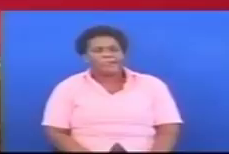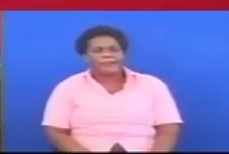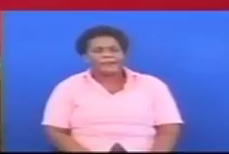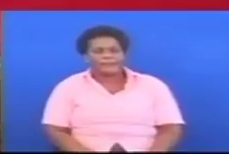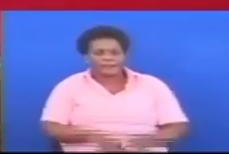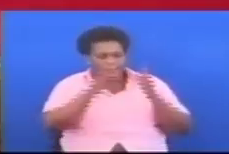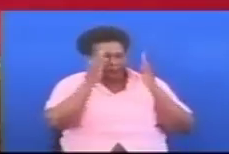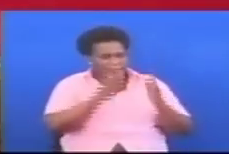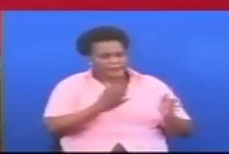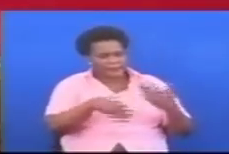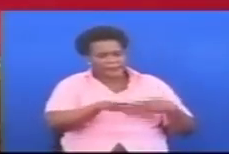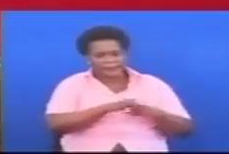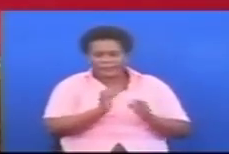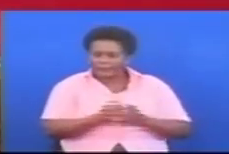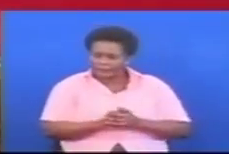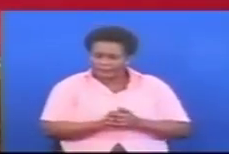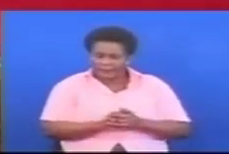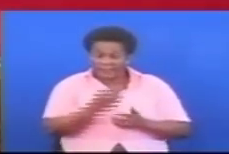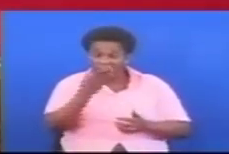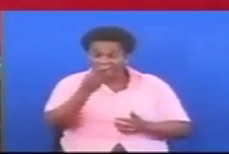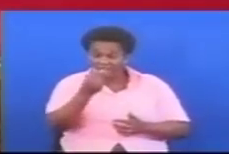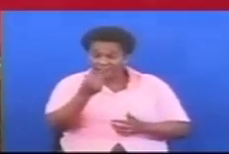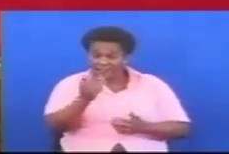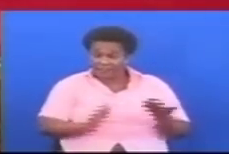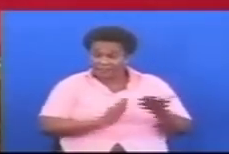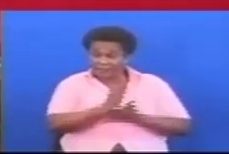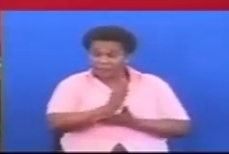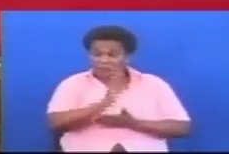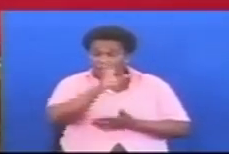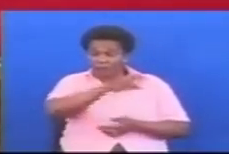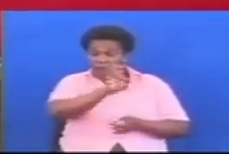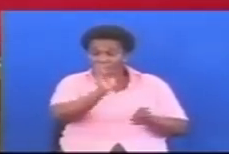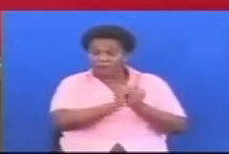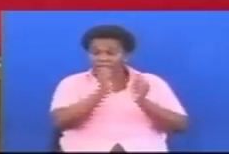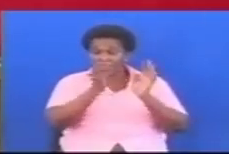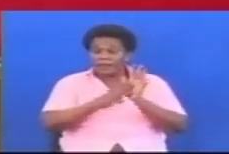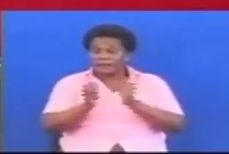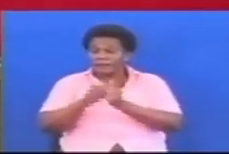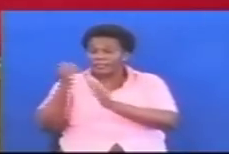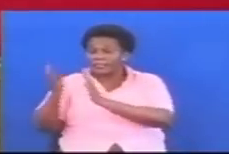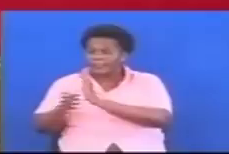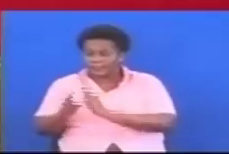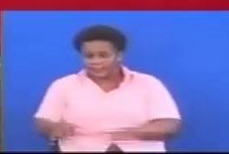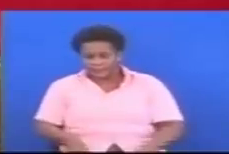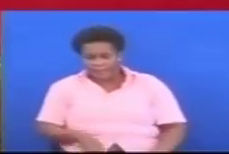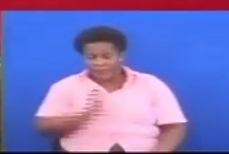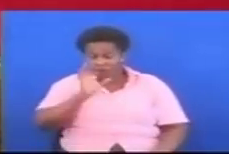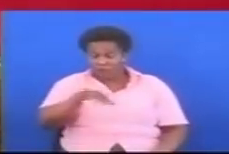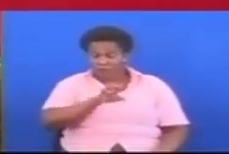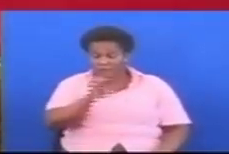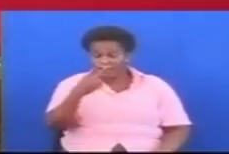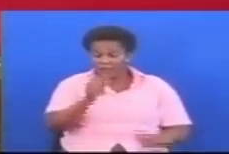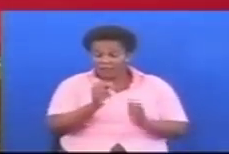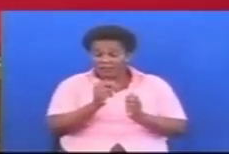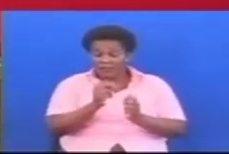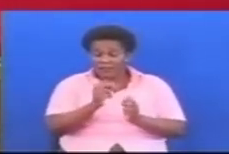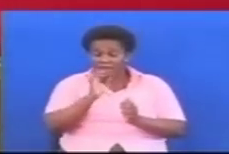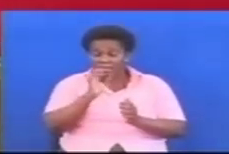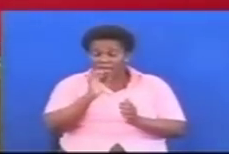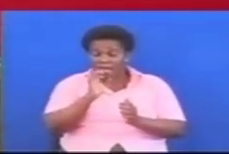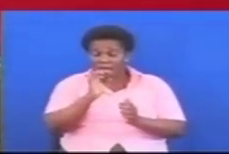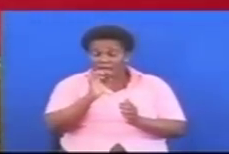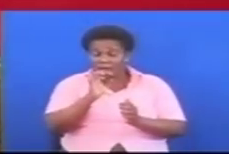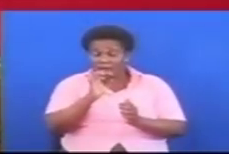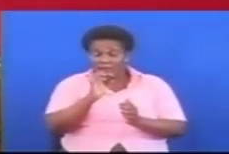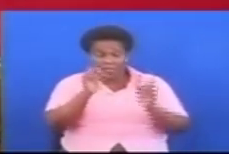kiasi cha fedha zilizoidhinishwa kwa mwaka wa fedha 2018-19. Mwaka wa fedha 2018-19, Wizara ya Maji fungu